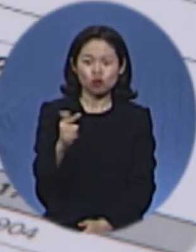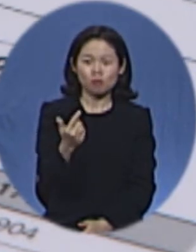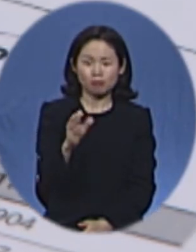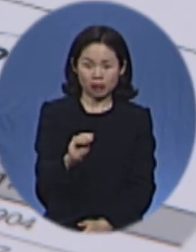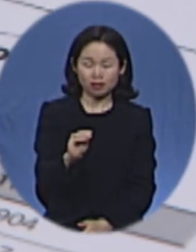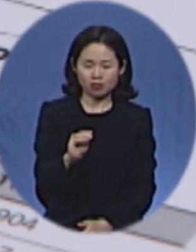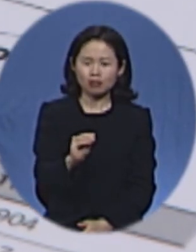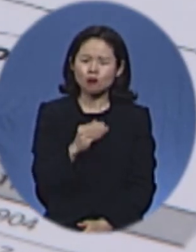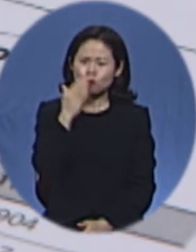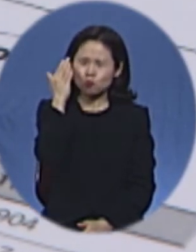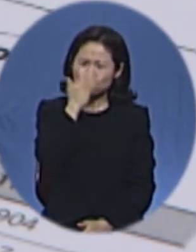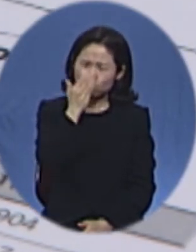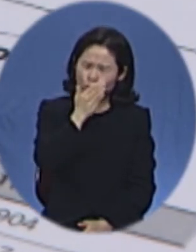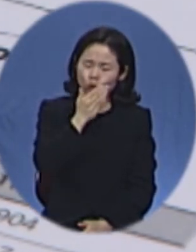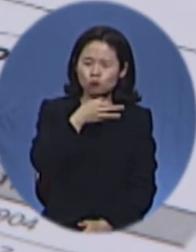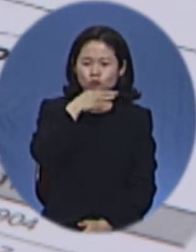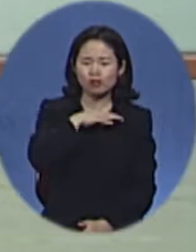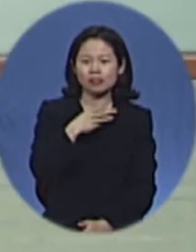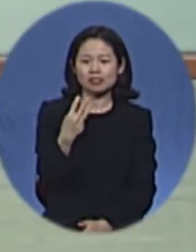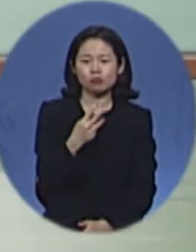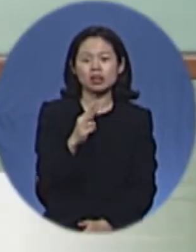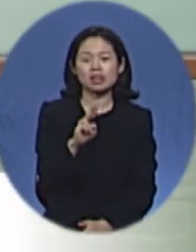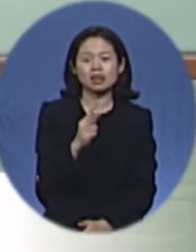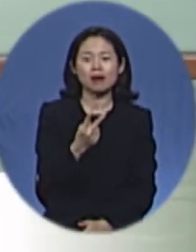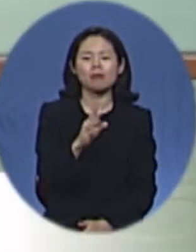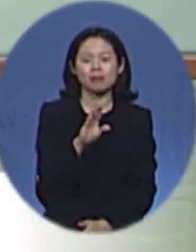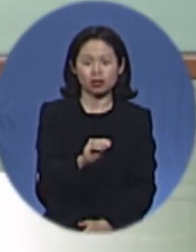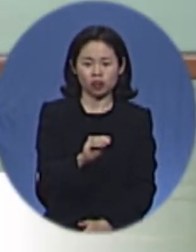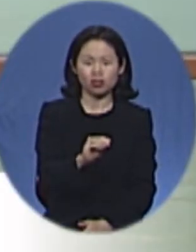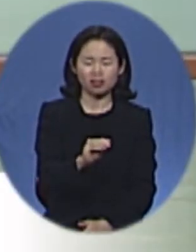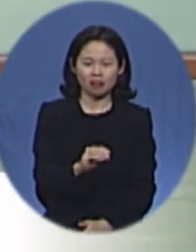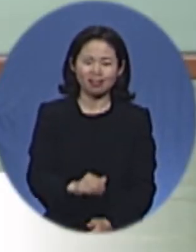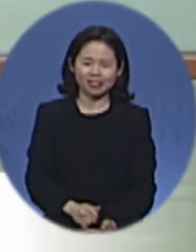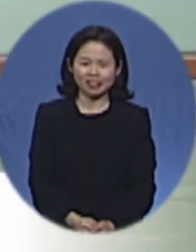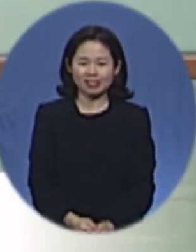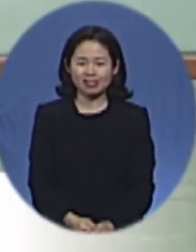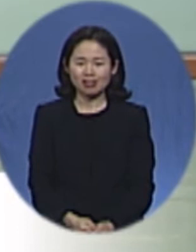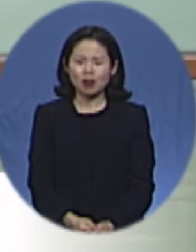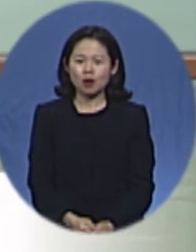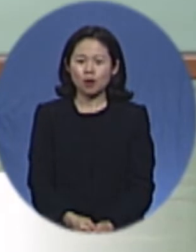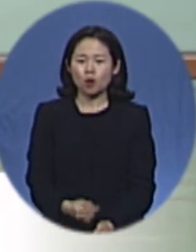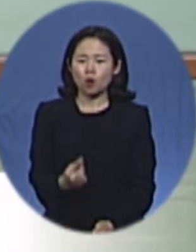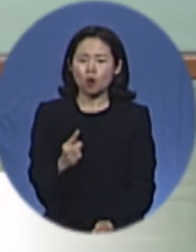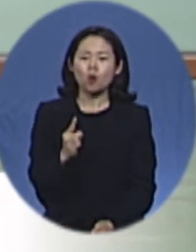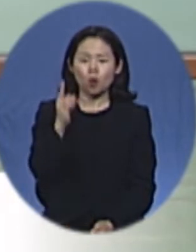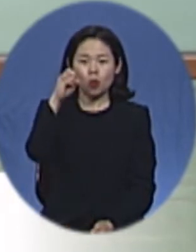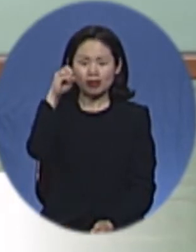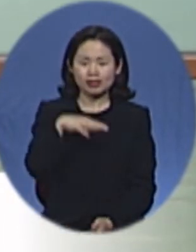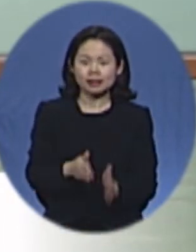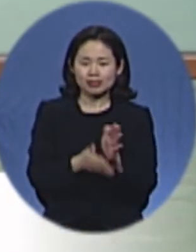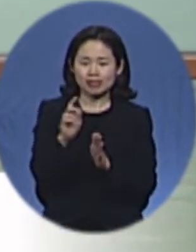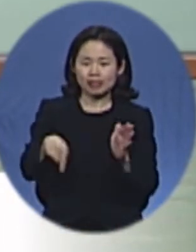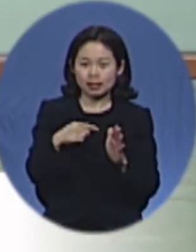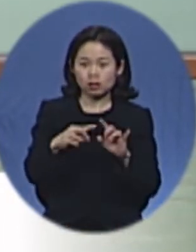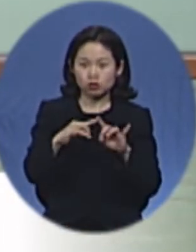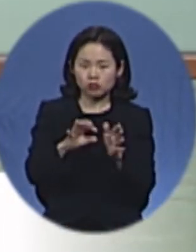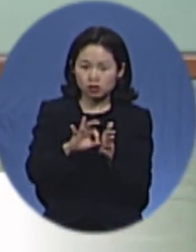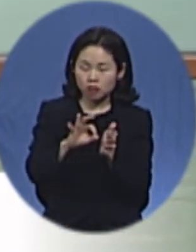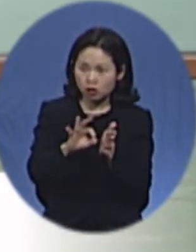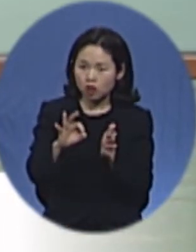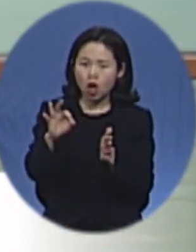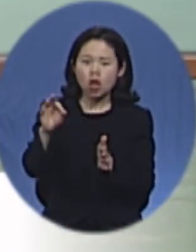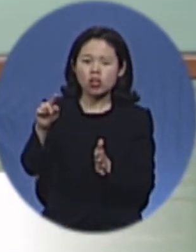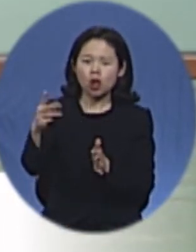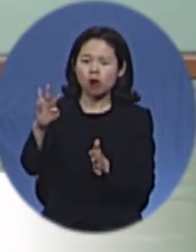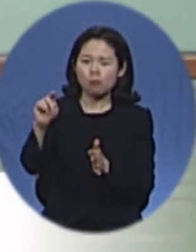순수익만 3,200만 원이 넘습니다. 고양시 내에서는 전기 사용량이라든지 이게 열병합 발전소 다음으로 가장